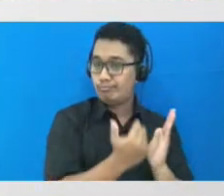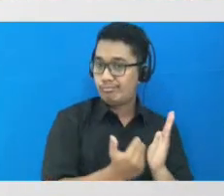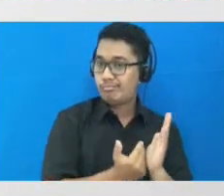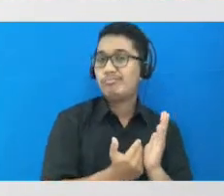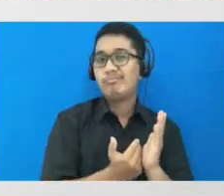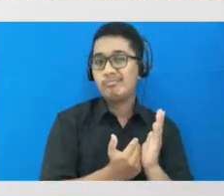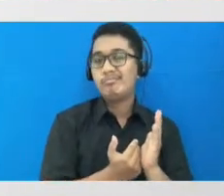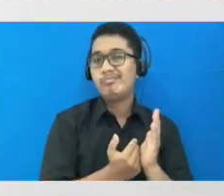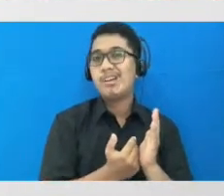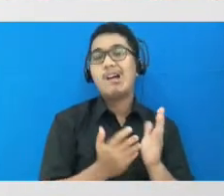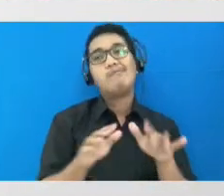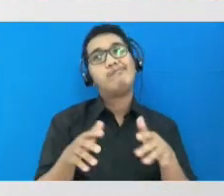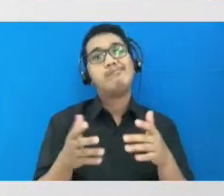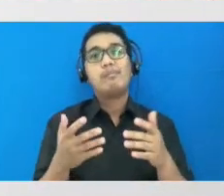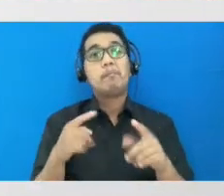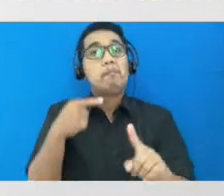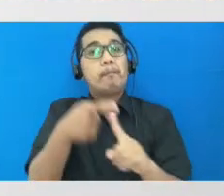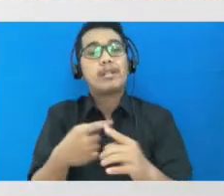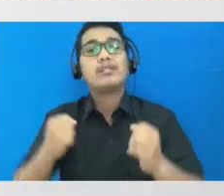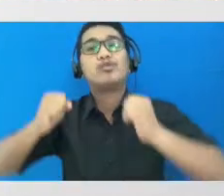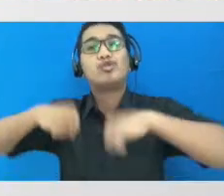terkait persetujuannya maupun